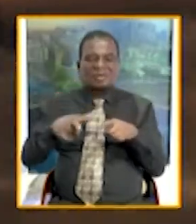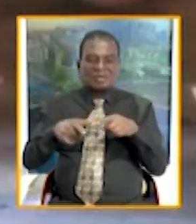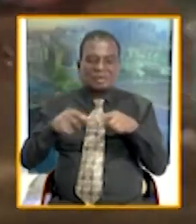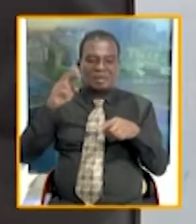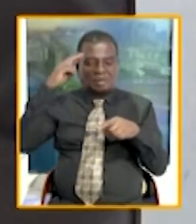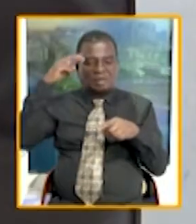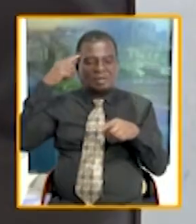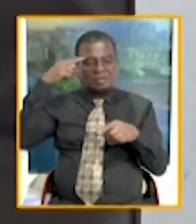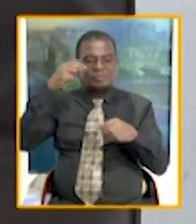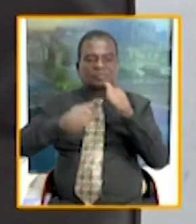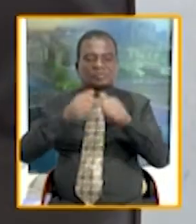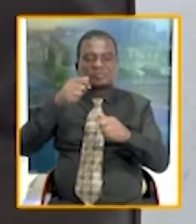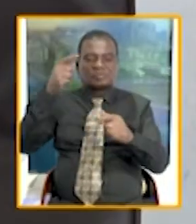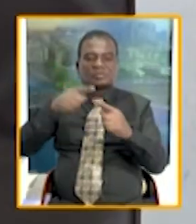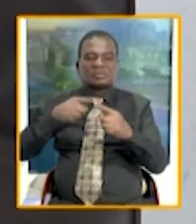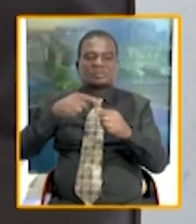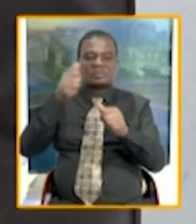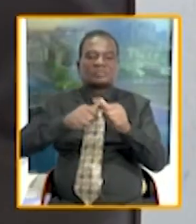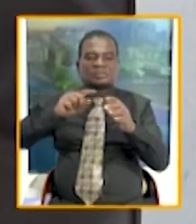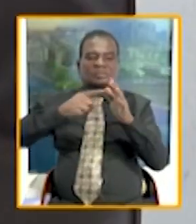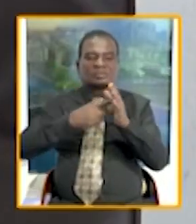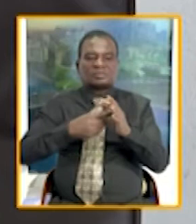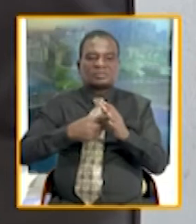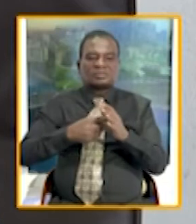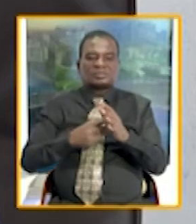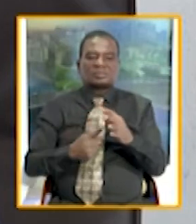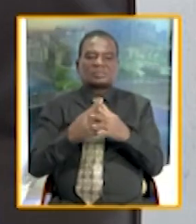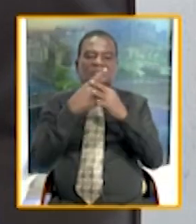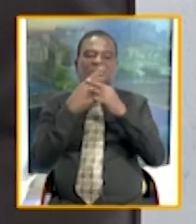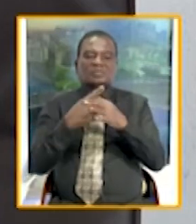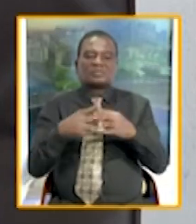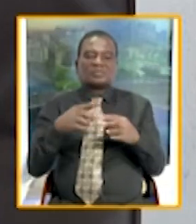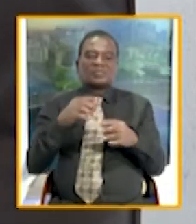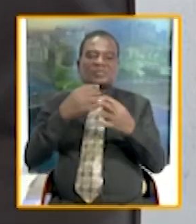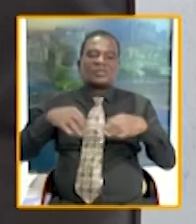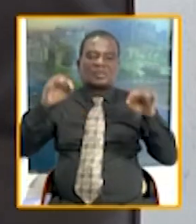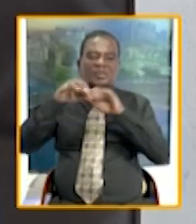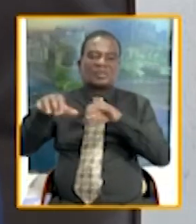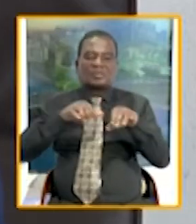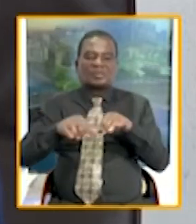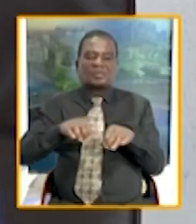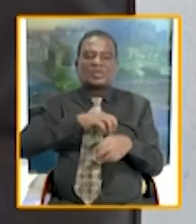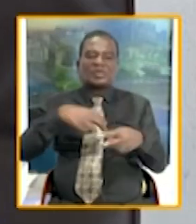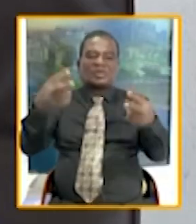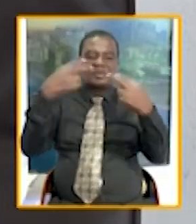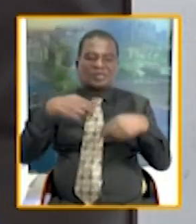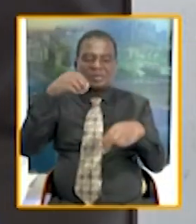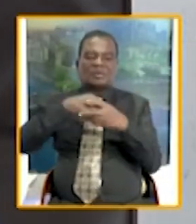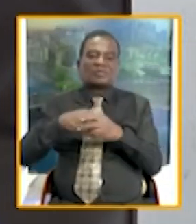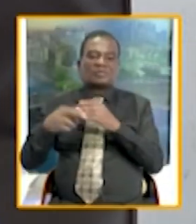pour laquelle, à chaque fois qu'il me paraît important de le faire, je viens dans la